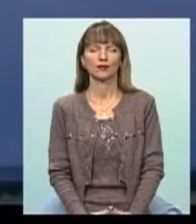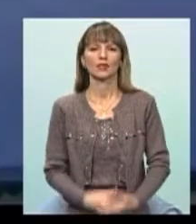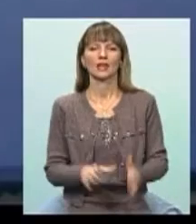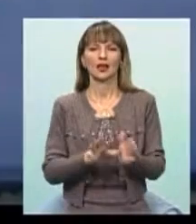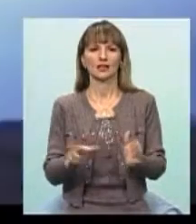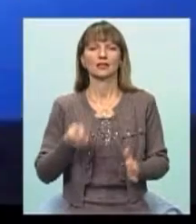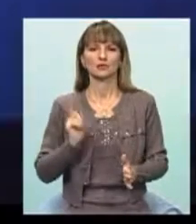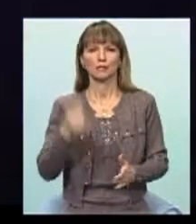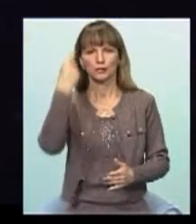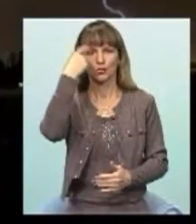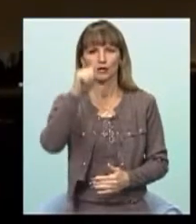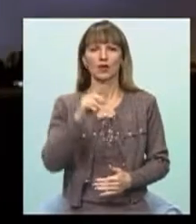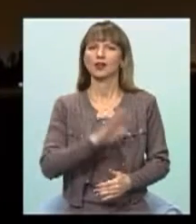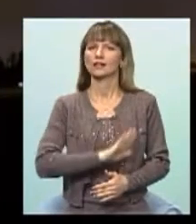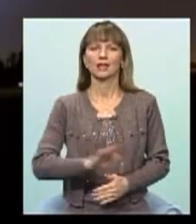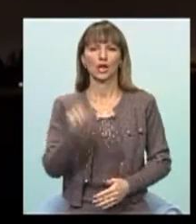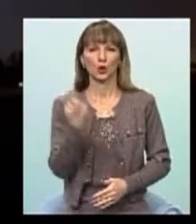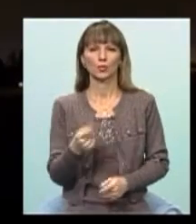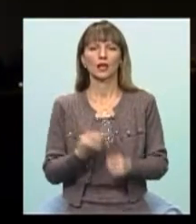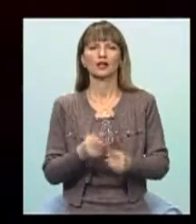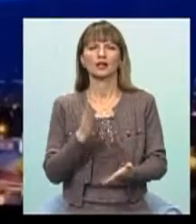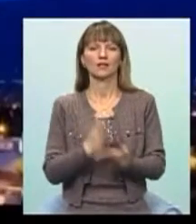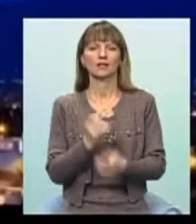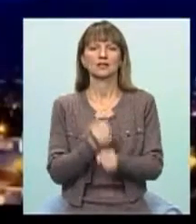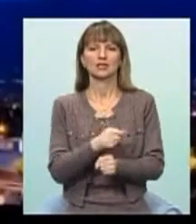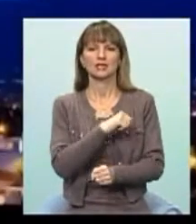Електрику насправді придумали не люди. Це явище